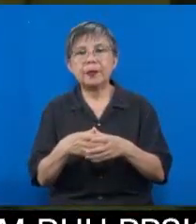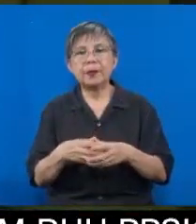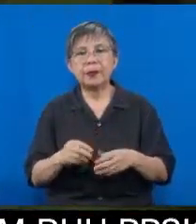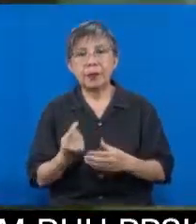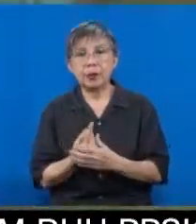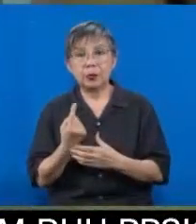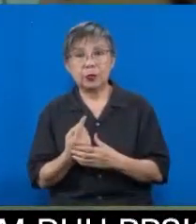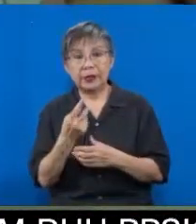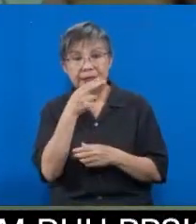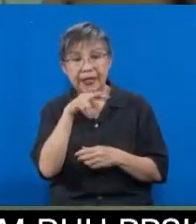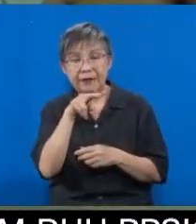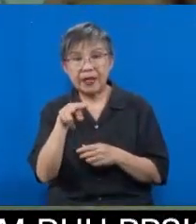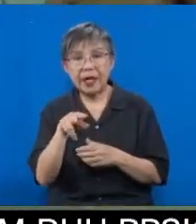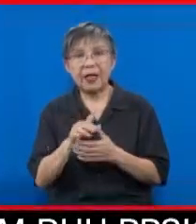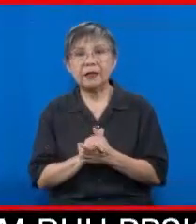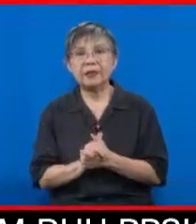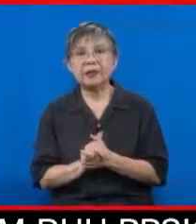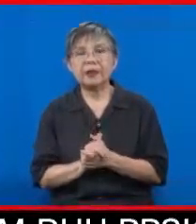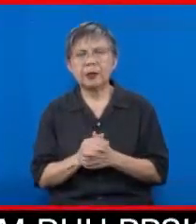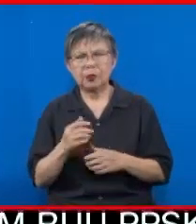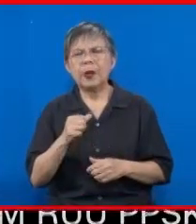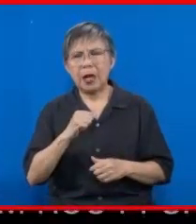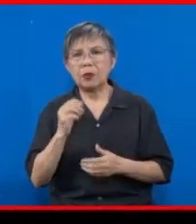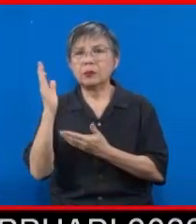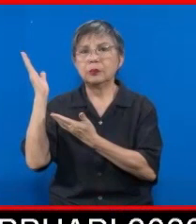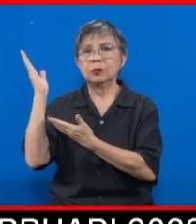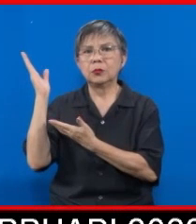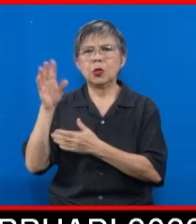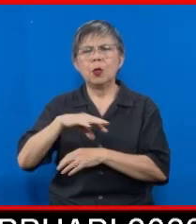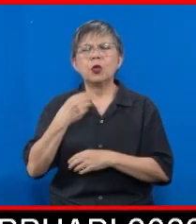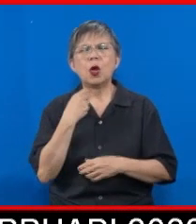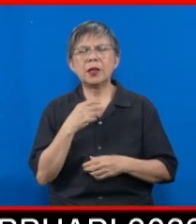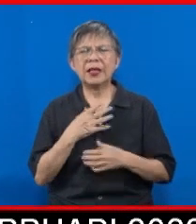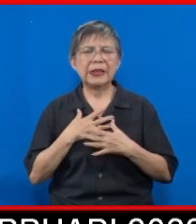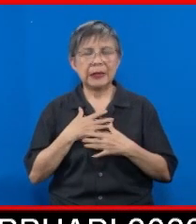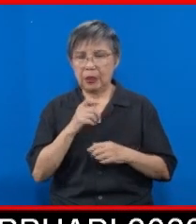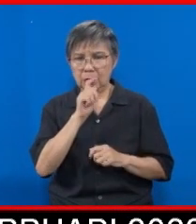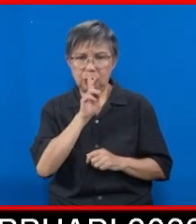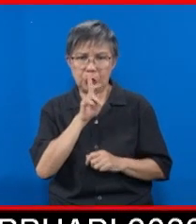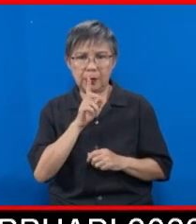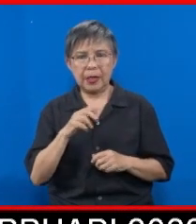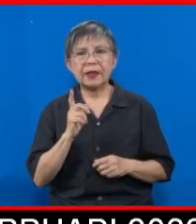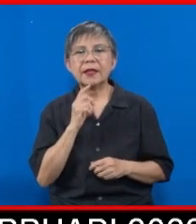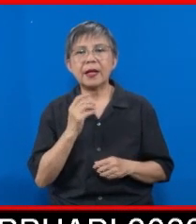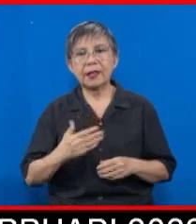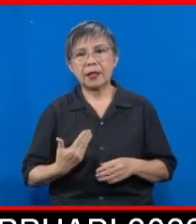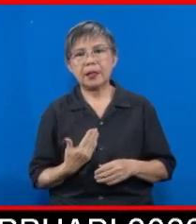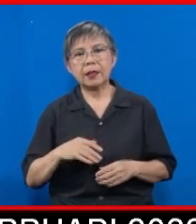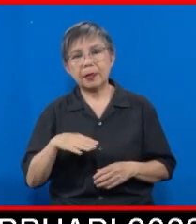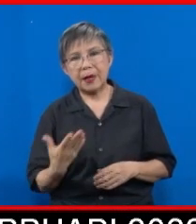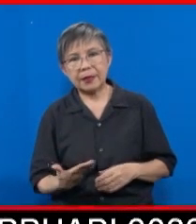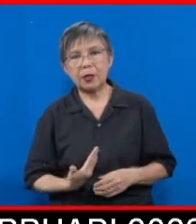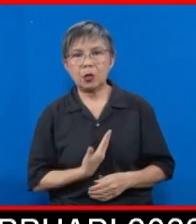independen mencari fakta, Laudem Syarif. Laudem menyebut para dokter enggan memberikan keterangan terkait kematian korban. Para dokter